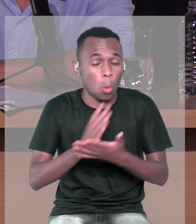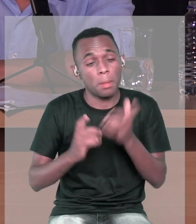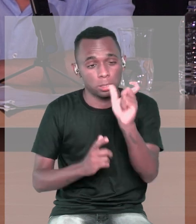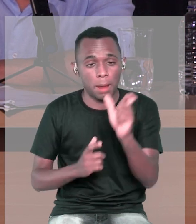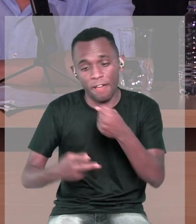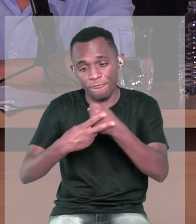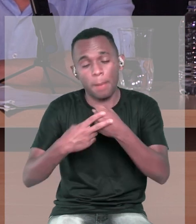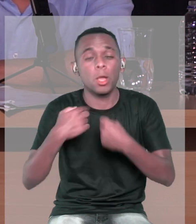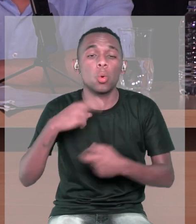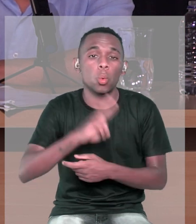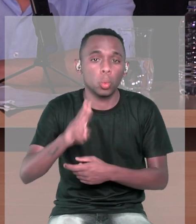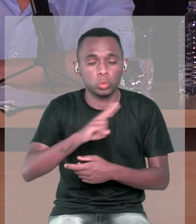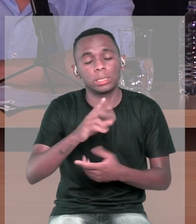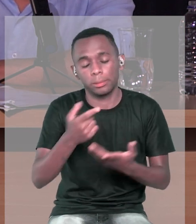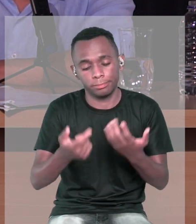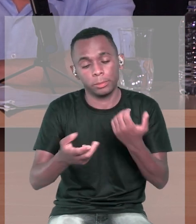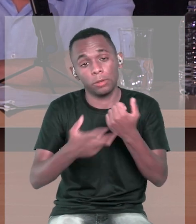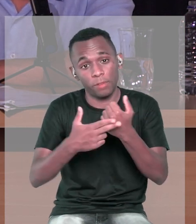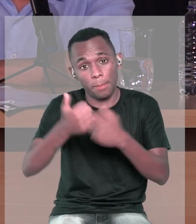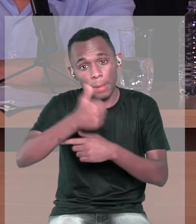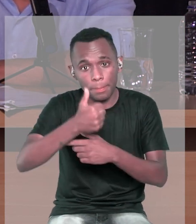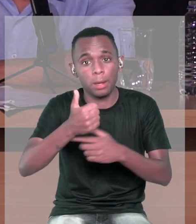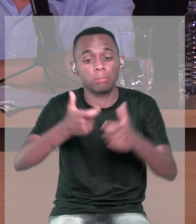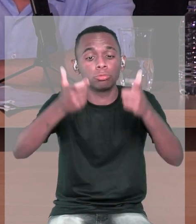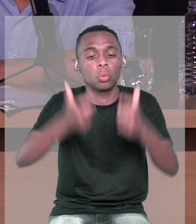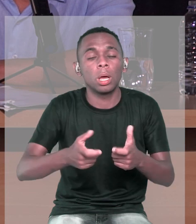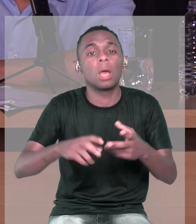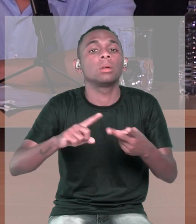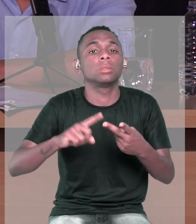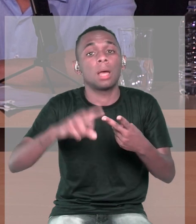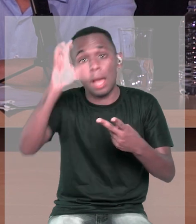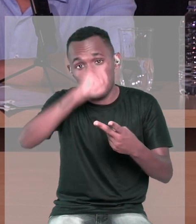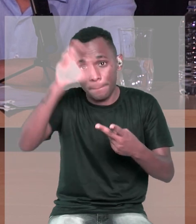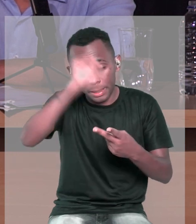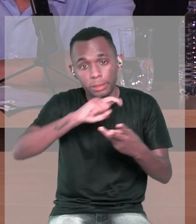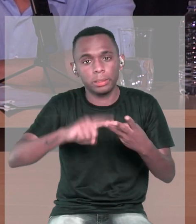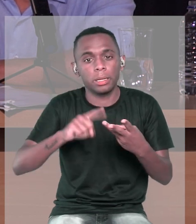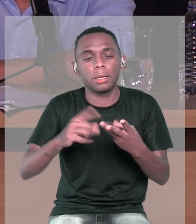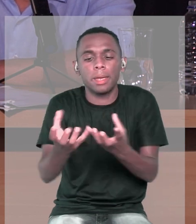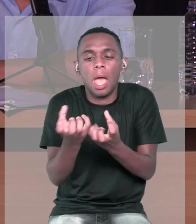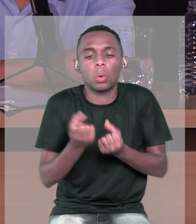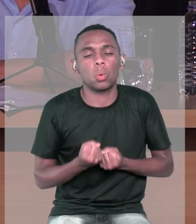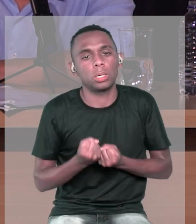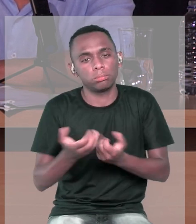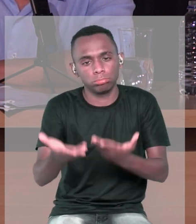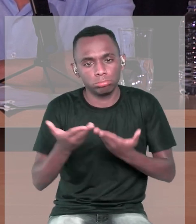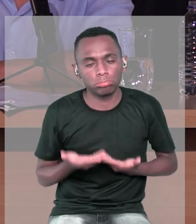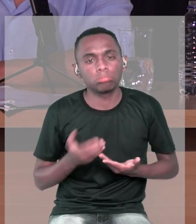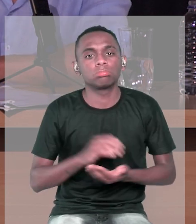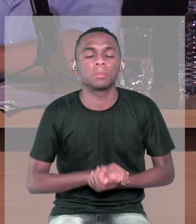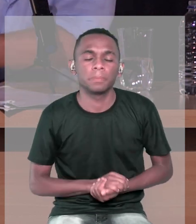usar aqui. O primeiro verbo, habitar. O segundo verbo, aprender. E o terceiro, acolher. Et